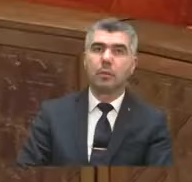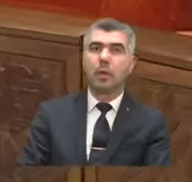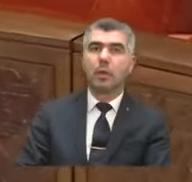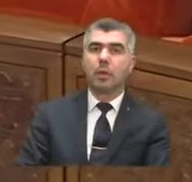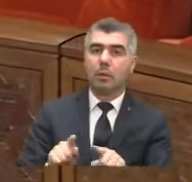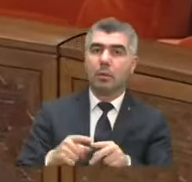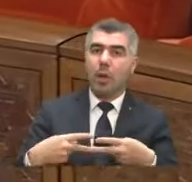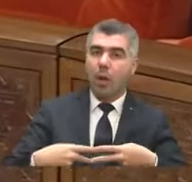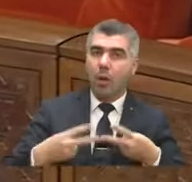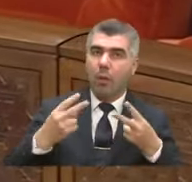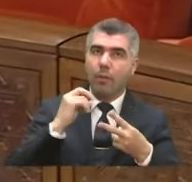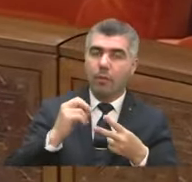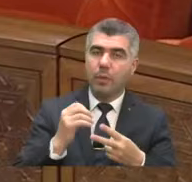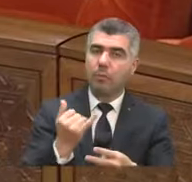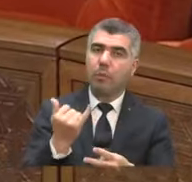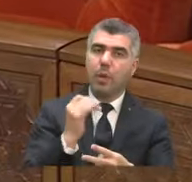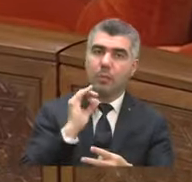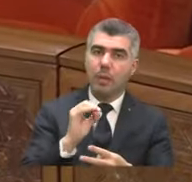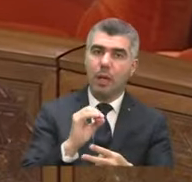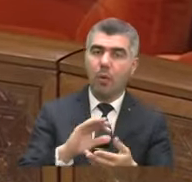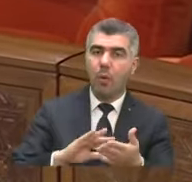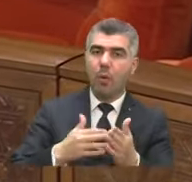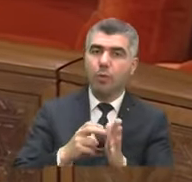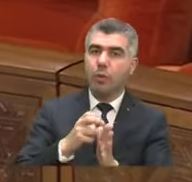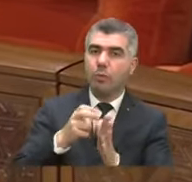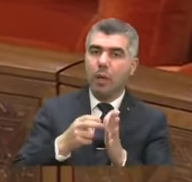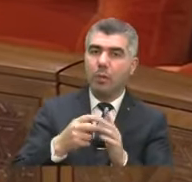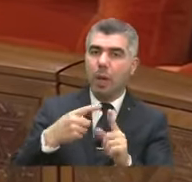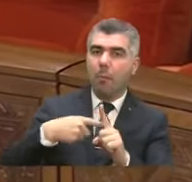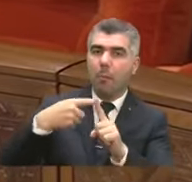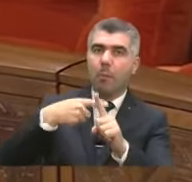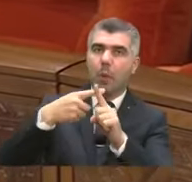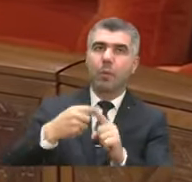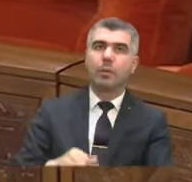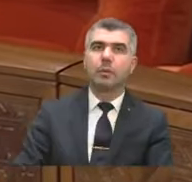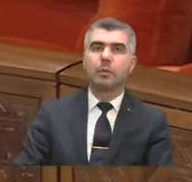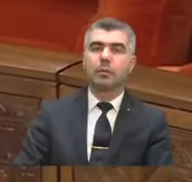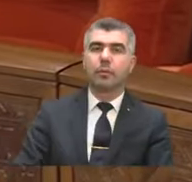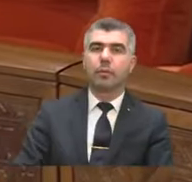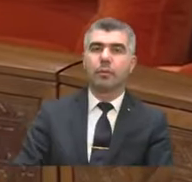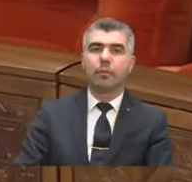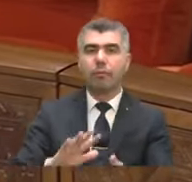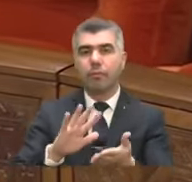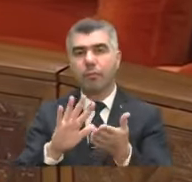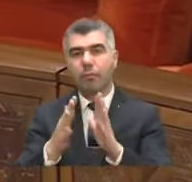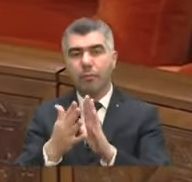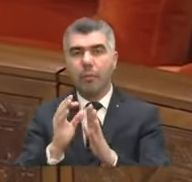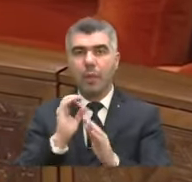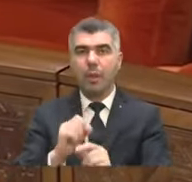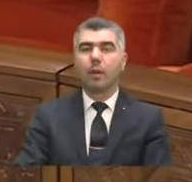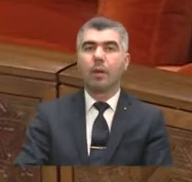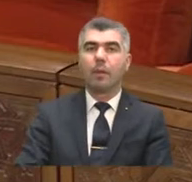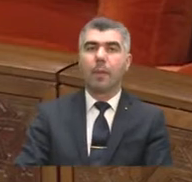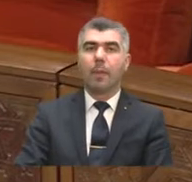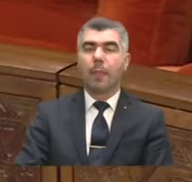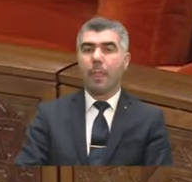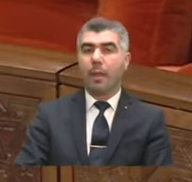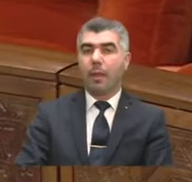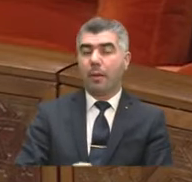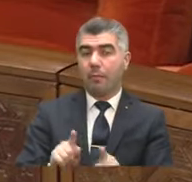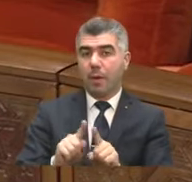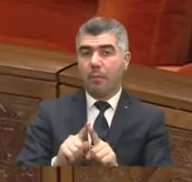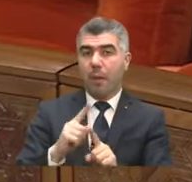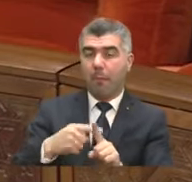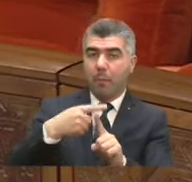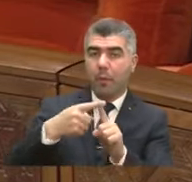عروض وجوده خدمات النقل السككي اللي رفع من جاذبيته، وتم نقل وسيتم نقل تقريبا ما